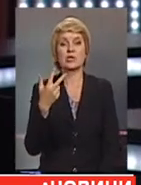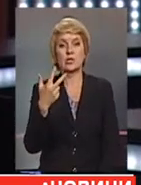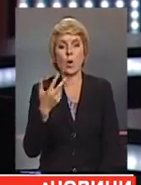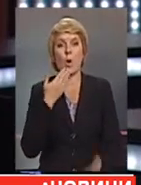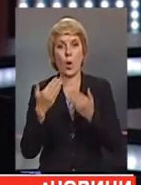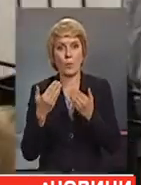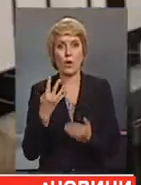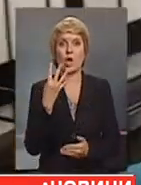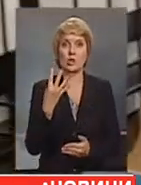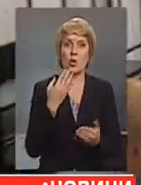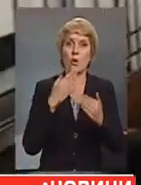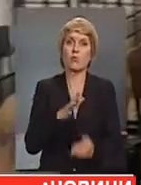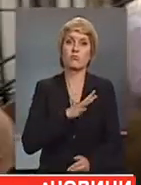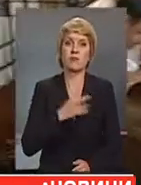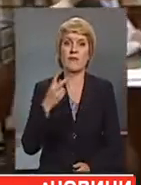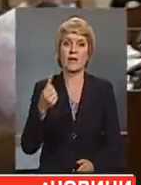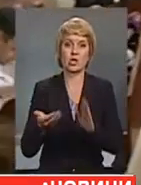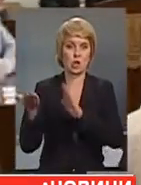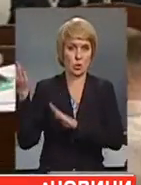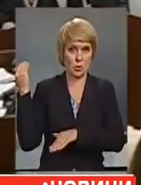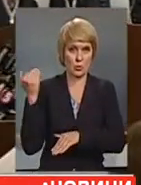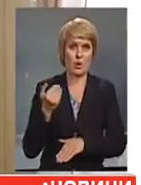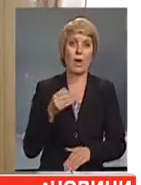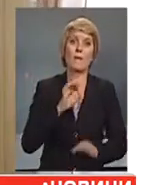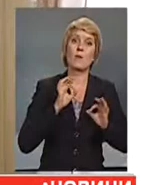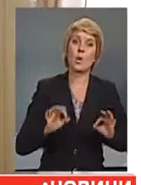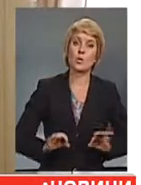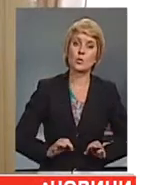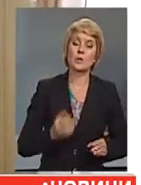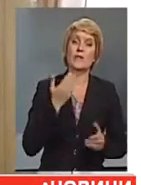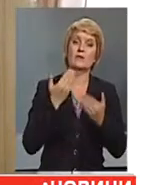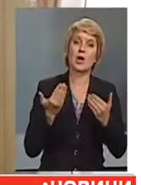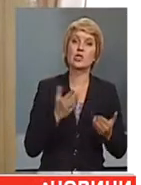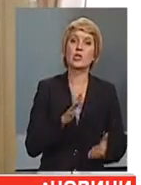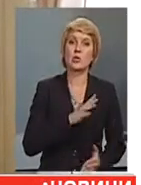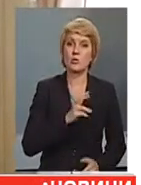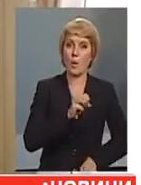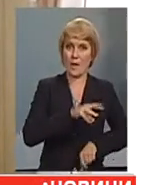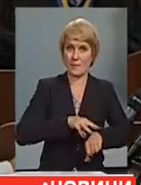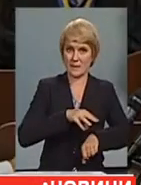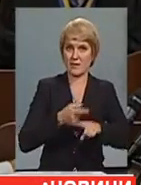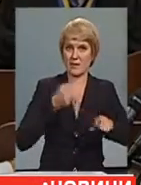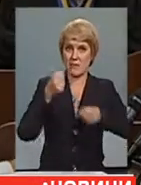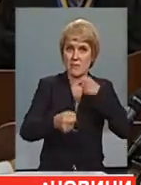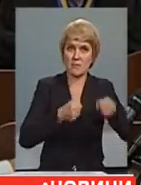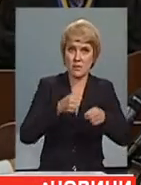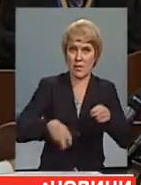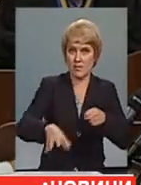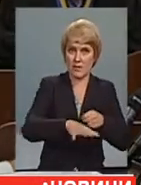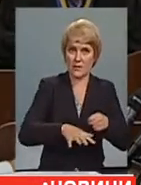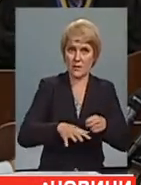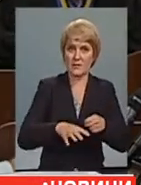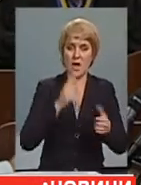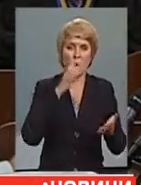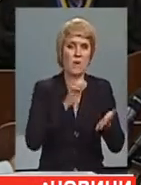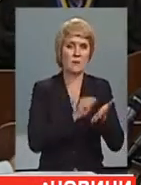тому. Прокуратура цікавилася, чи були на силовиках, які били майданівців в ніч проти 30 листопада 2013 року,